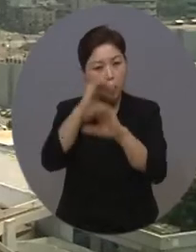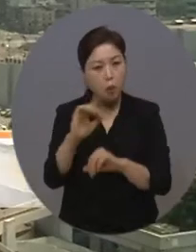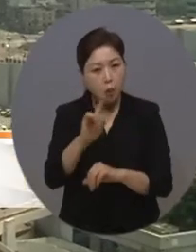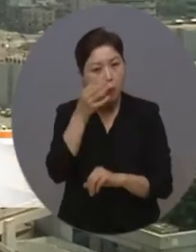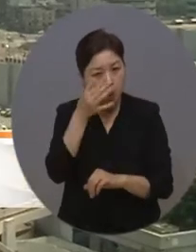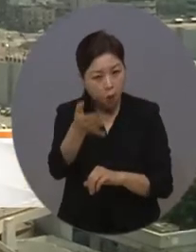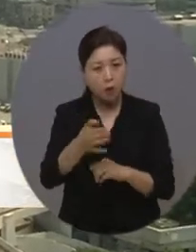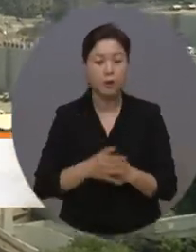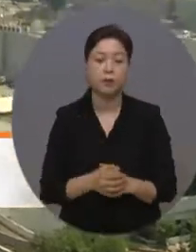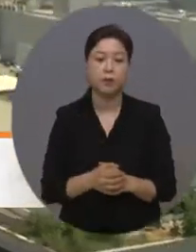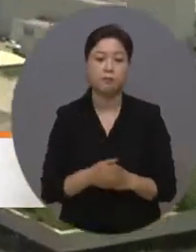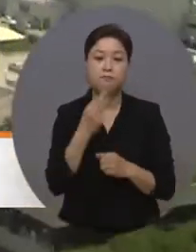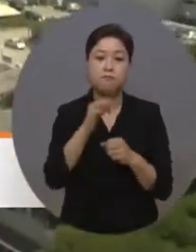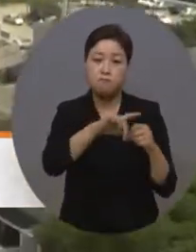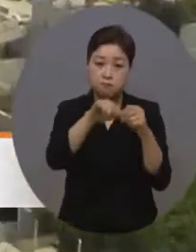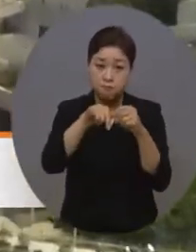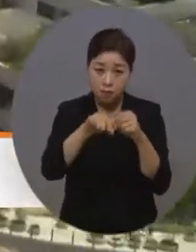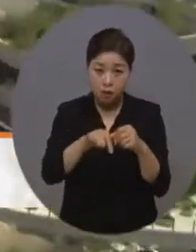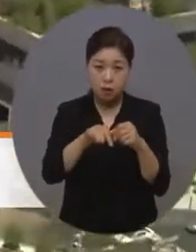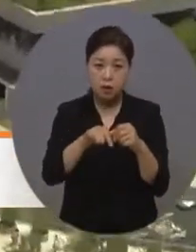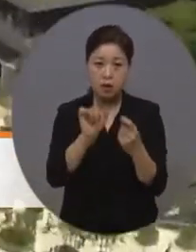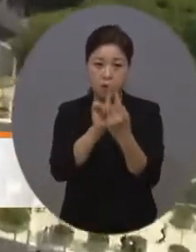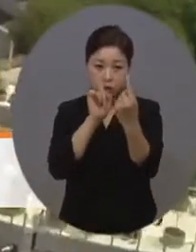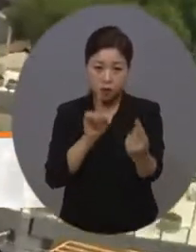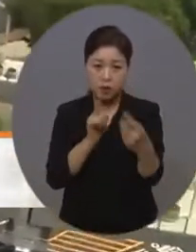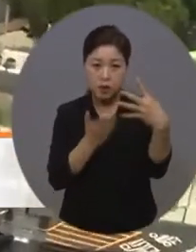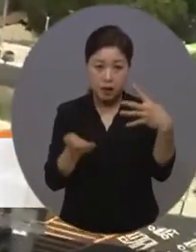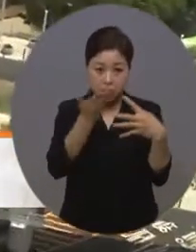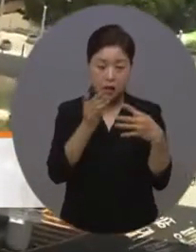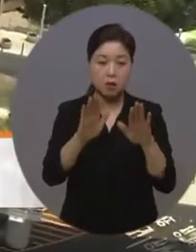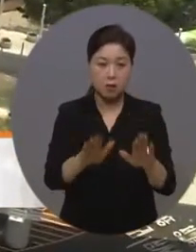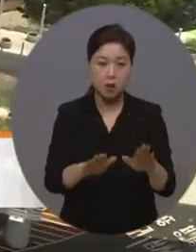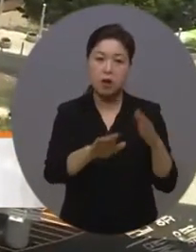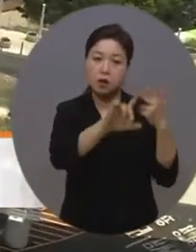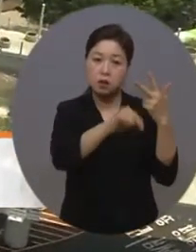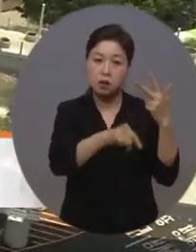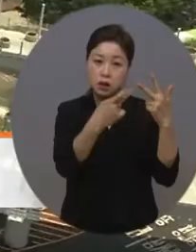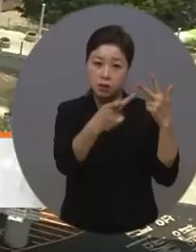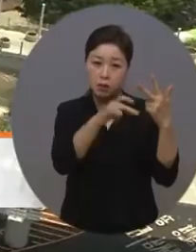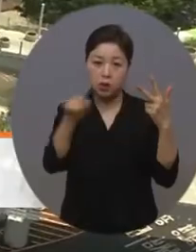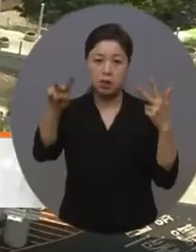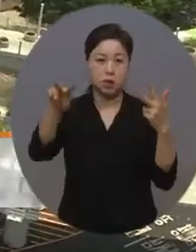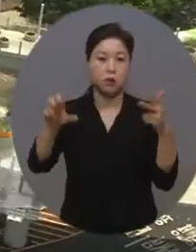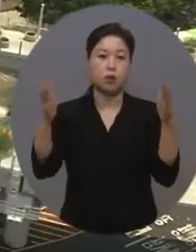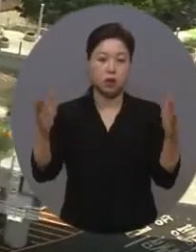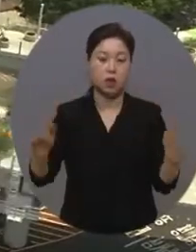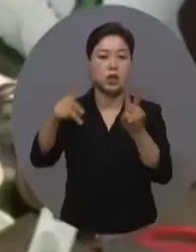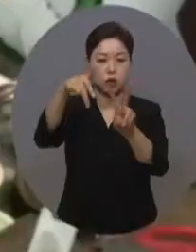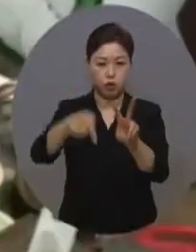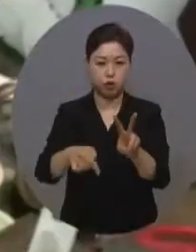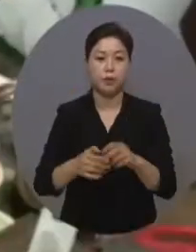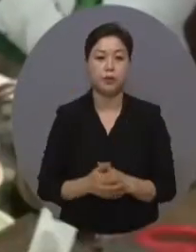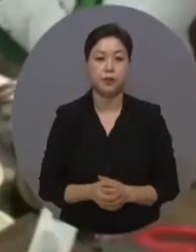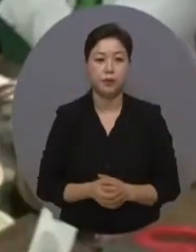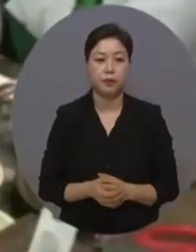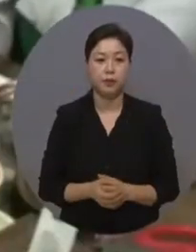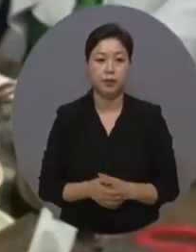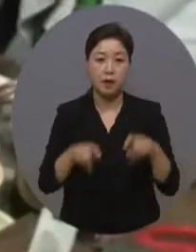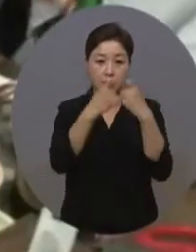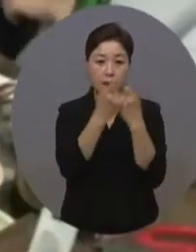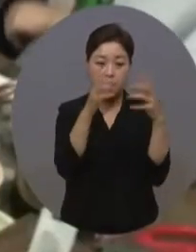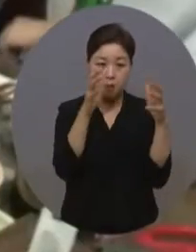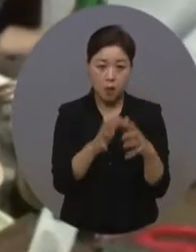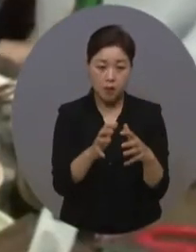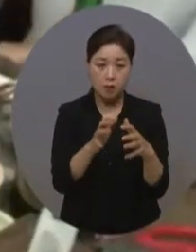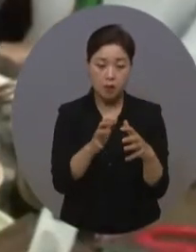수도권은 새로운 거리 두기 4단계를 적용해 오는 12일부터 25일까지 2주간 시행합니다. 사적 모임은